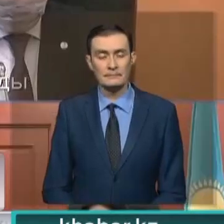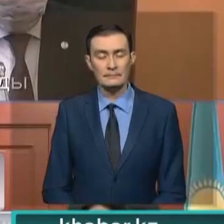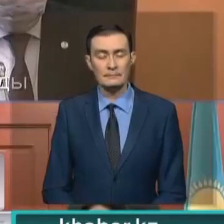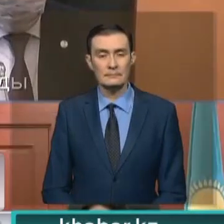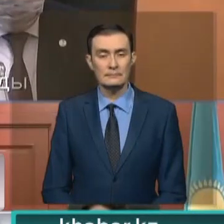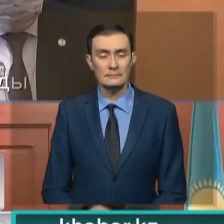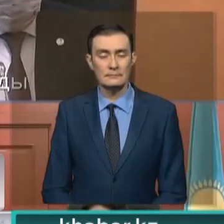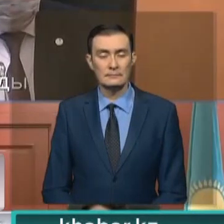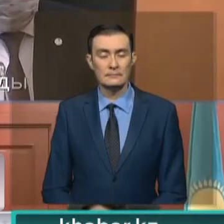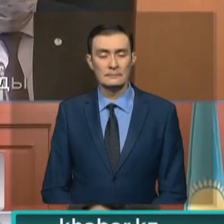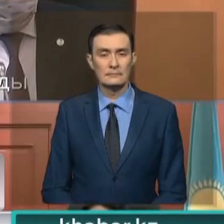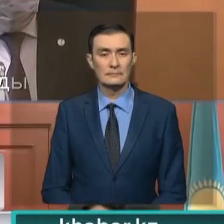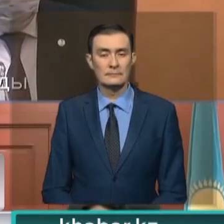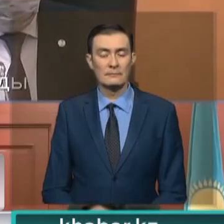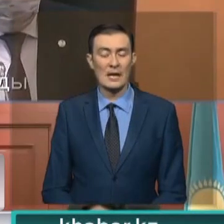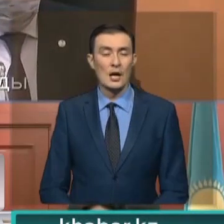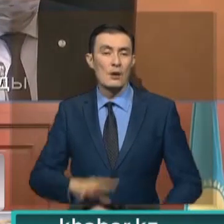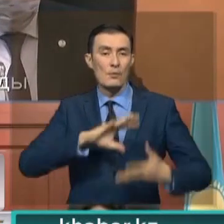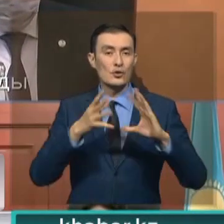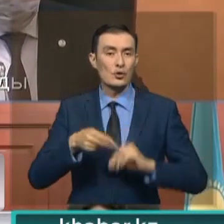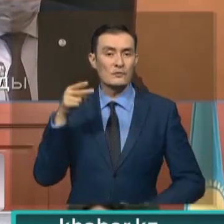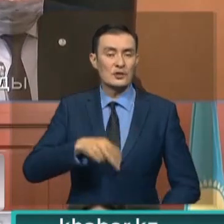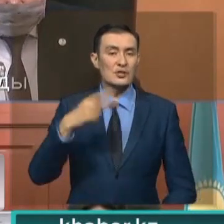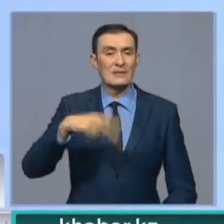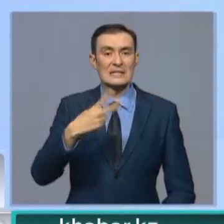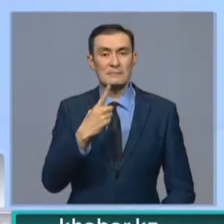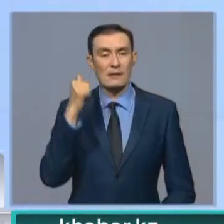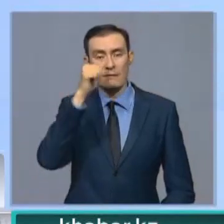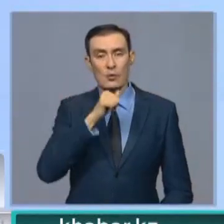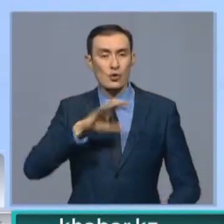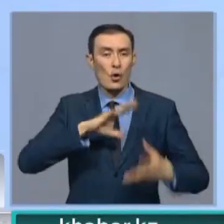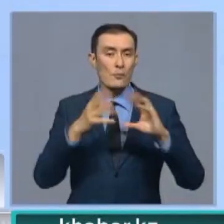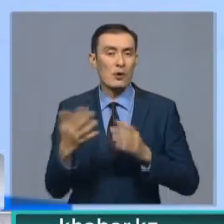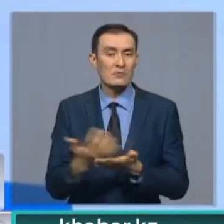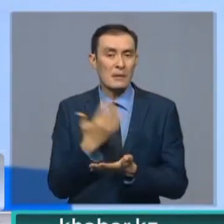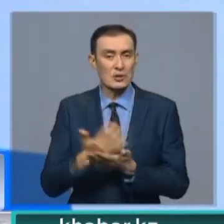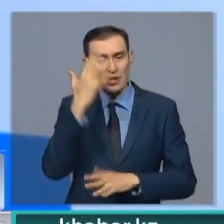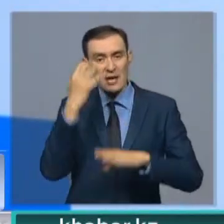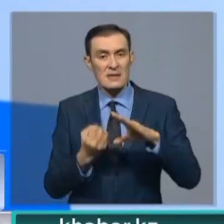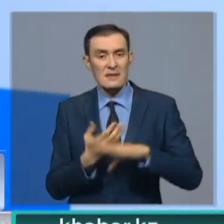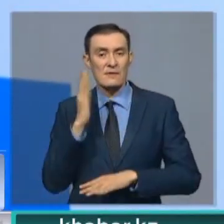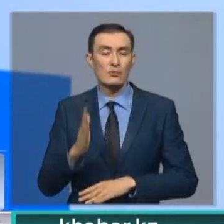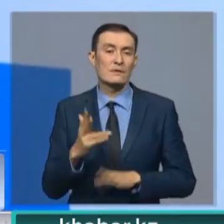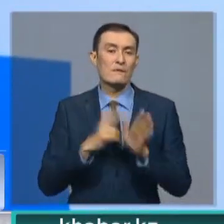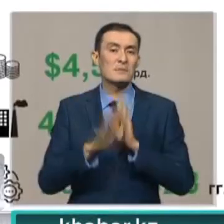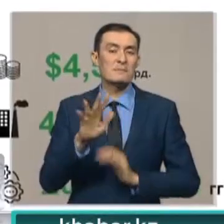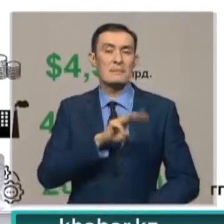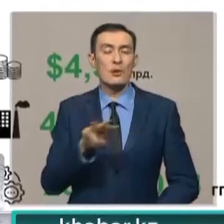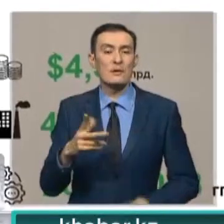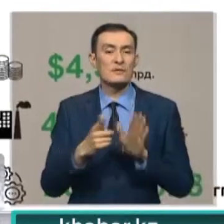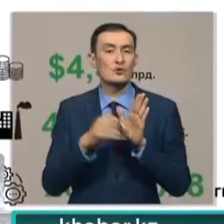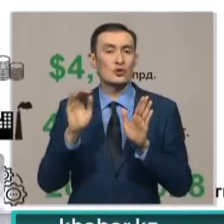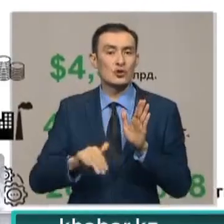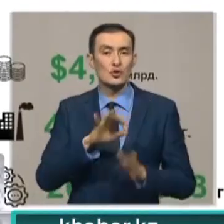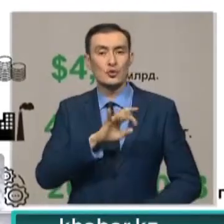ушел комфортно свой шаэль димона по итогам 2021 года объем добычи нефти в стране составит 80 5 миллионов 700 тысяч